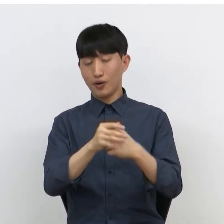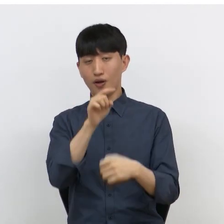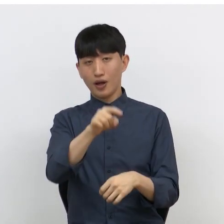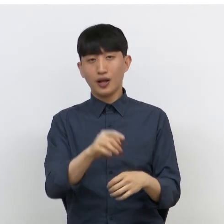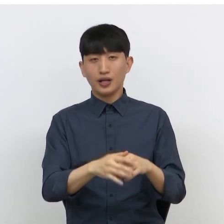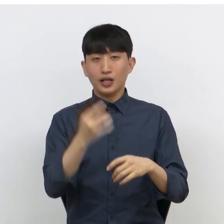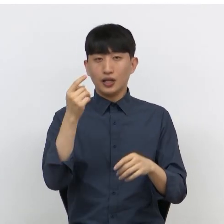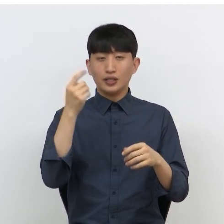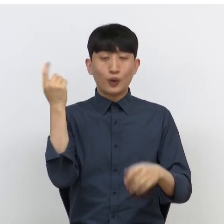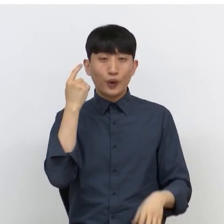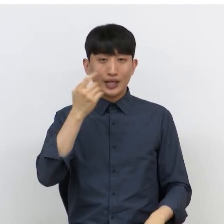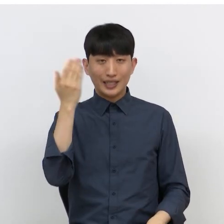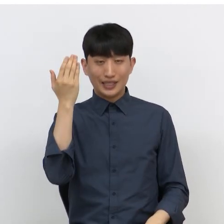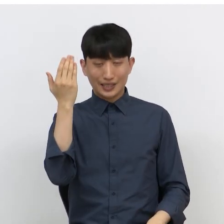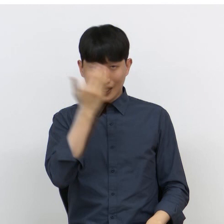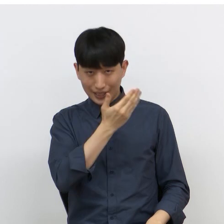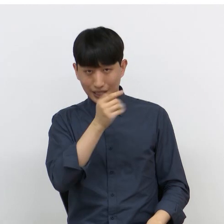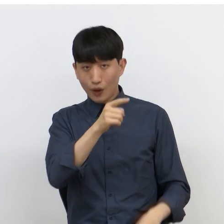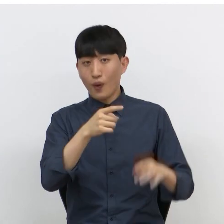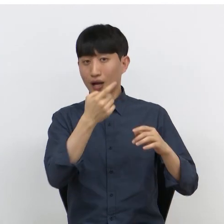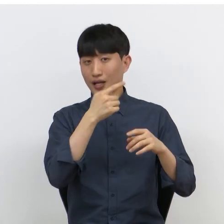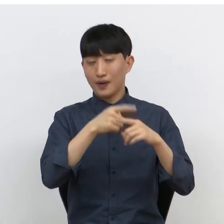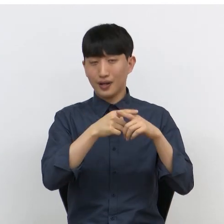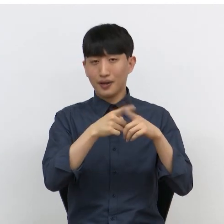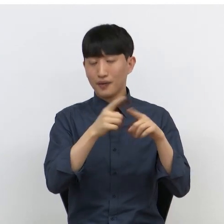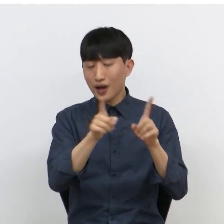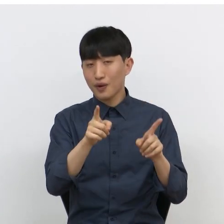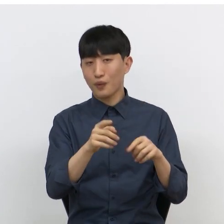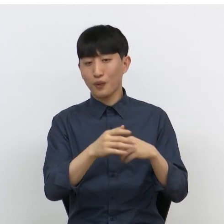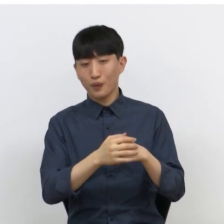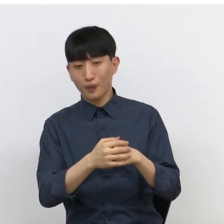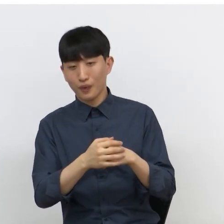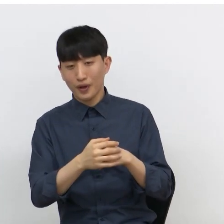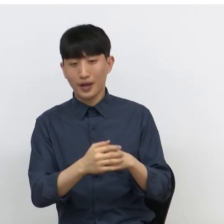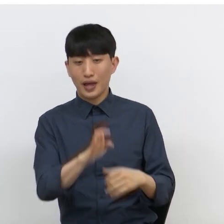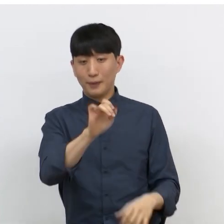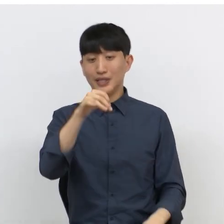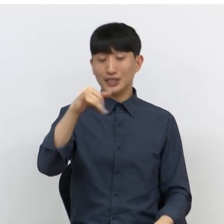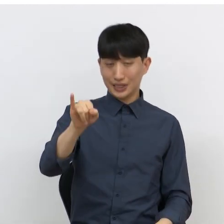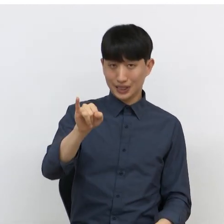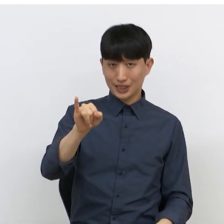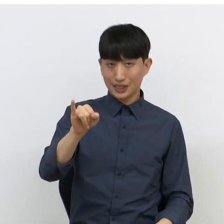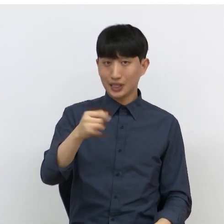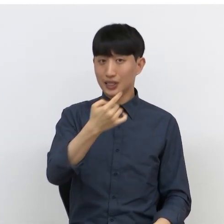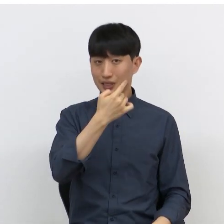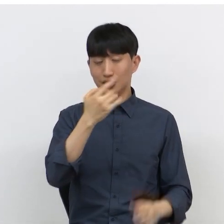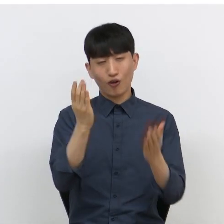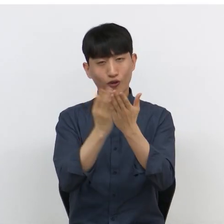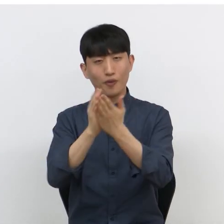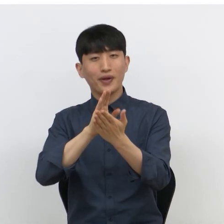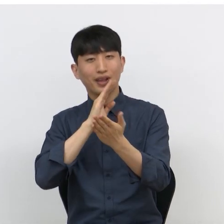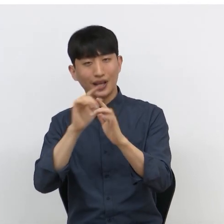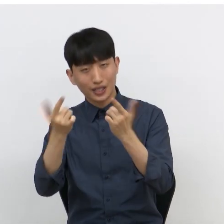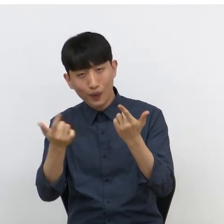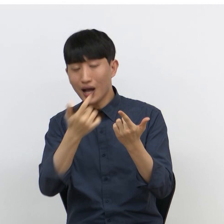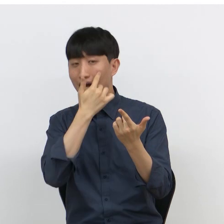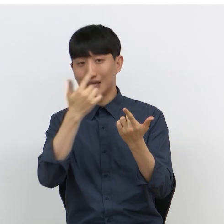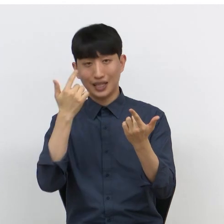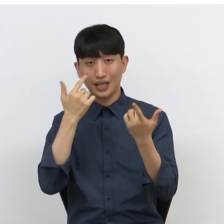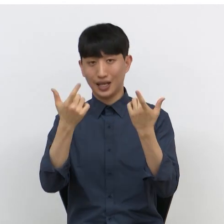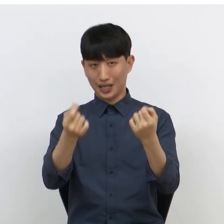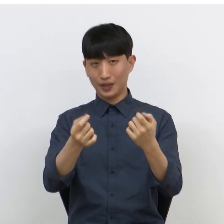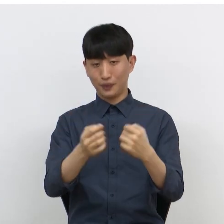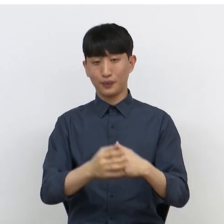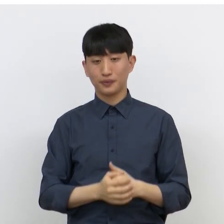평가하거나 그 다음에 주파수의 피치를 전환하는 것이 얼만큼 적절하냐, 그 다음에 각 채널의 라우디니스를 평가할 때 스위핑을